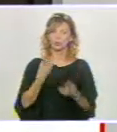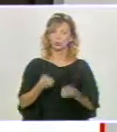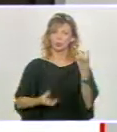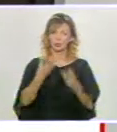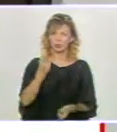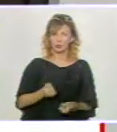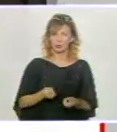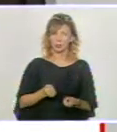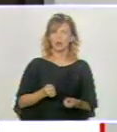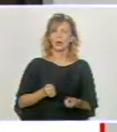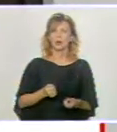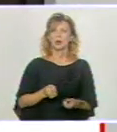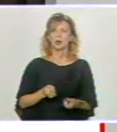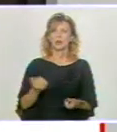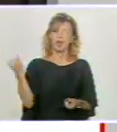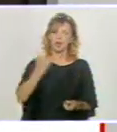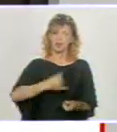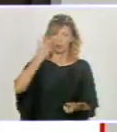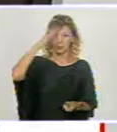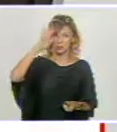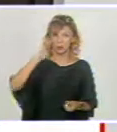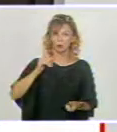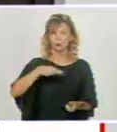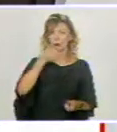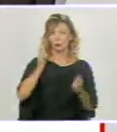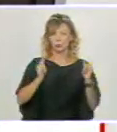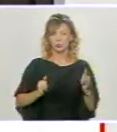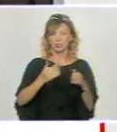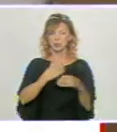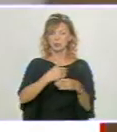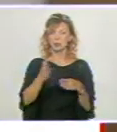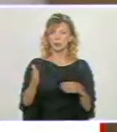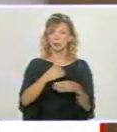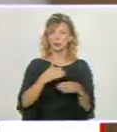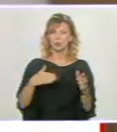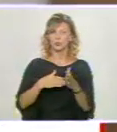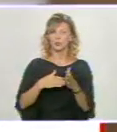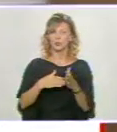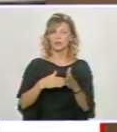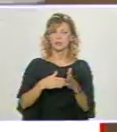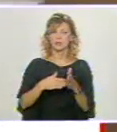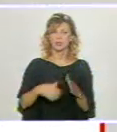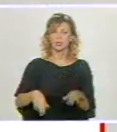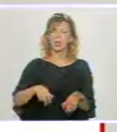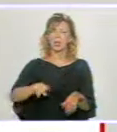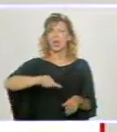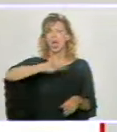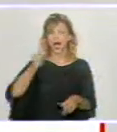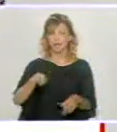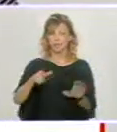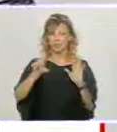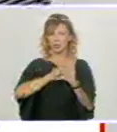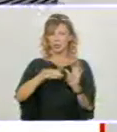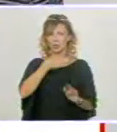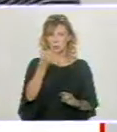la Inspectoratul Situațiilor de Urgență ne-au spus că această ușă trebuie să fie rezistentă la incendiu. Legea spune că tot